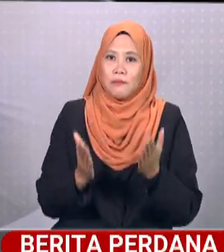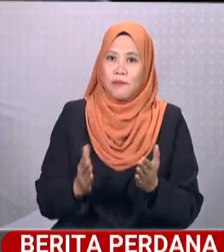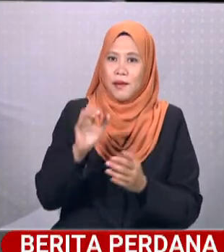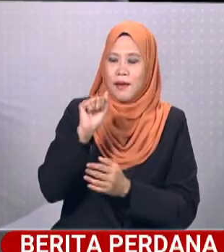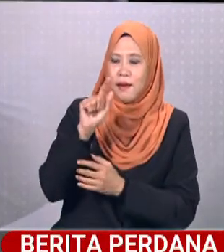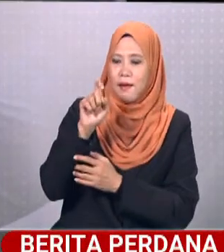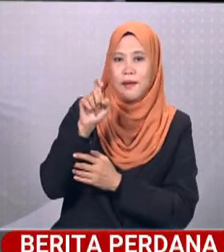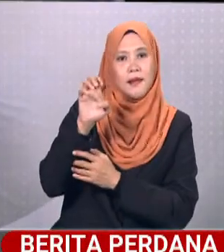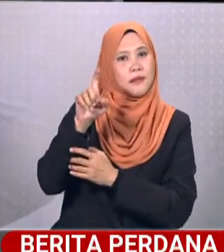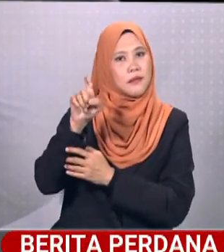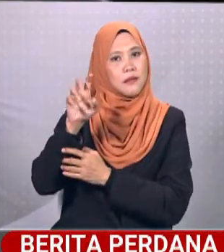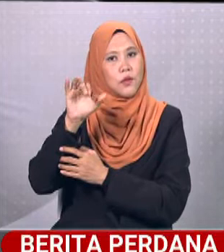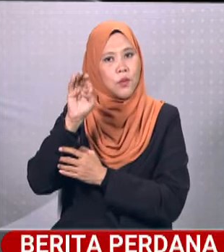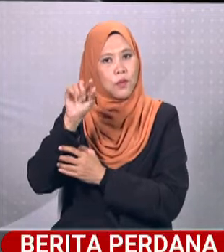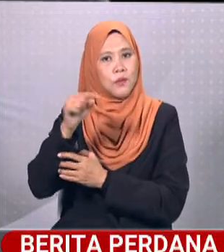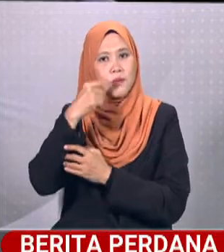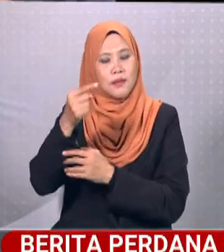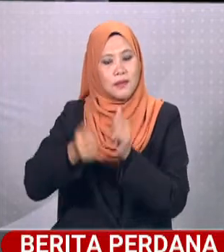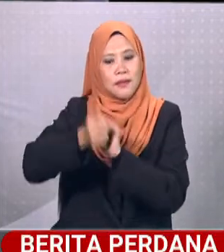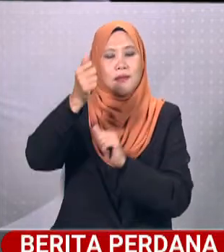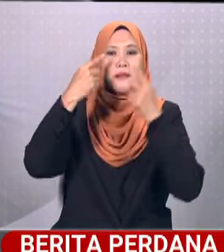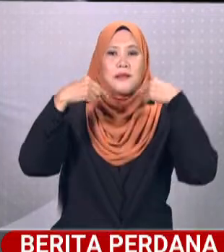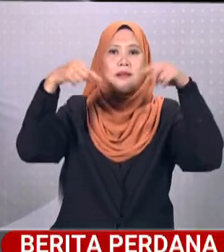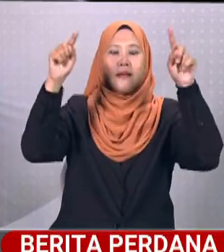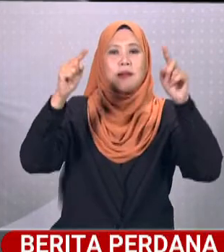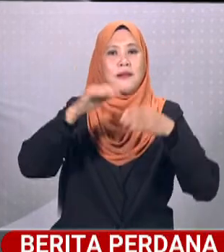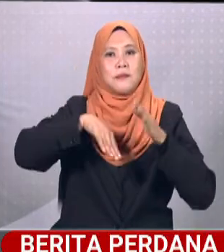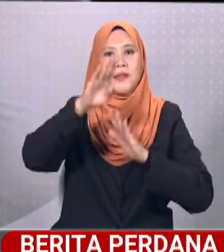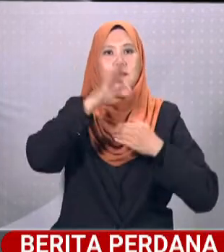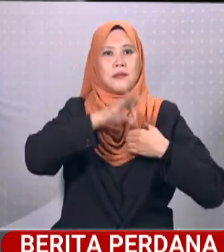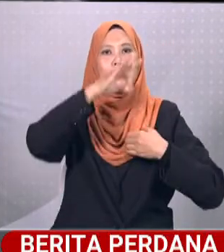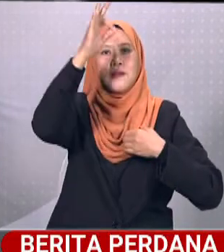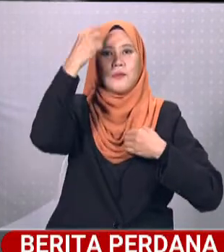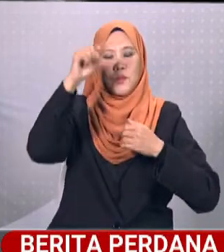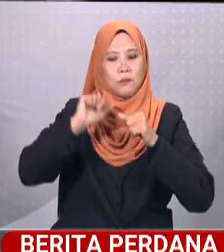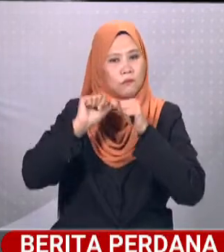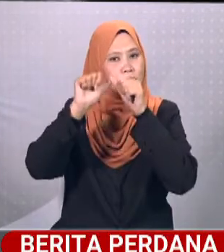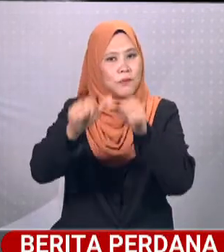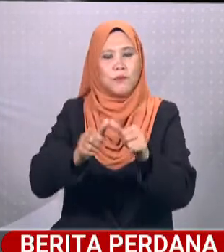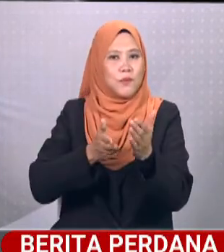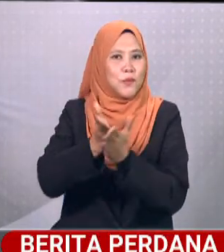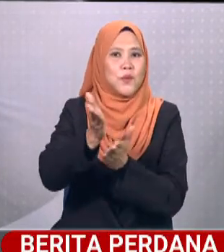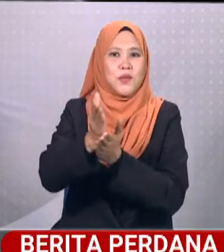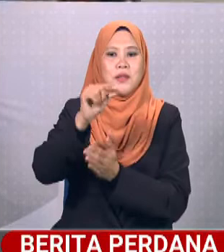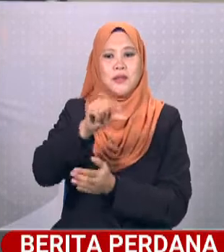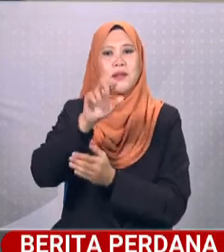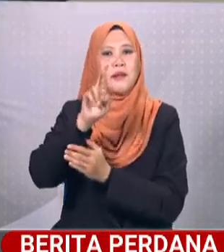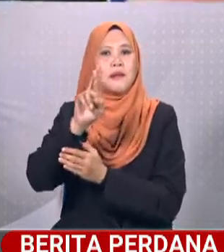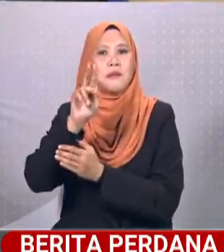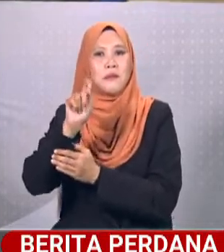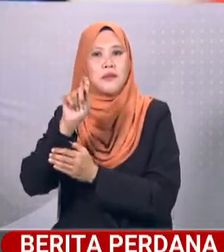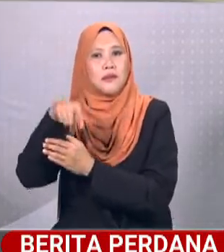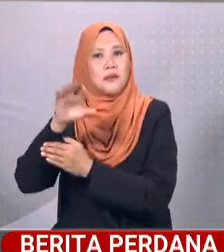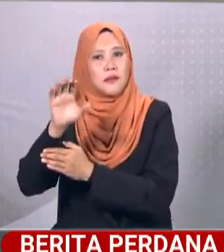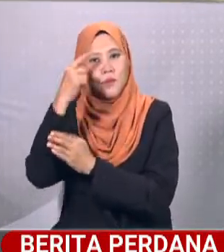Alex Yung berkata, kejayaan edisi lalu menjadikannya lebih bersemangat untuk meneruskan pertandingan ERGPC edisi